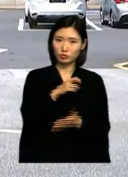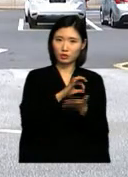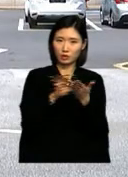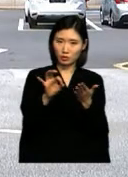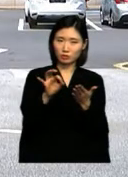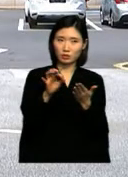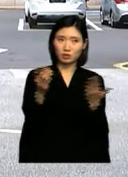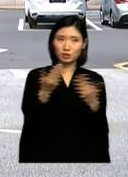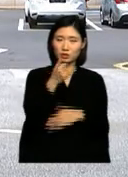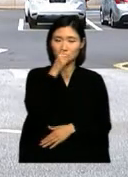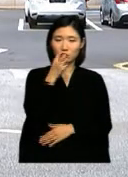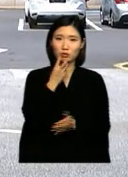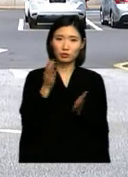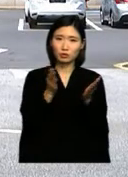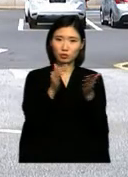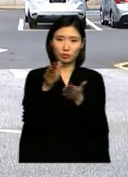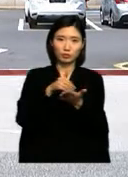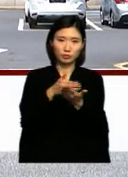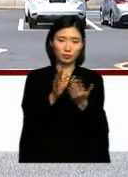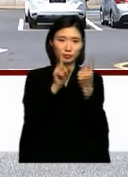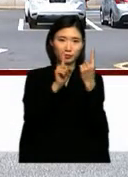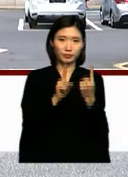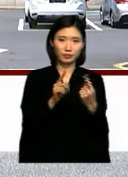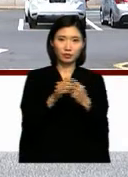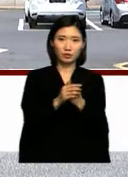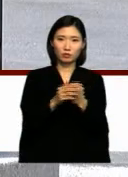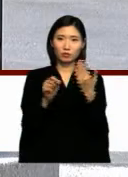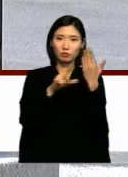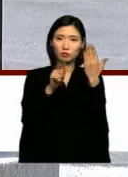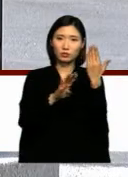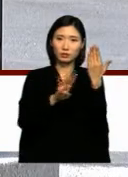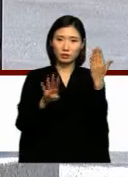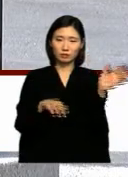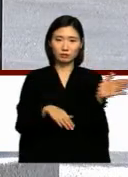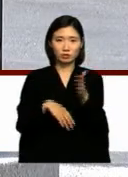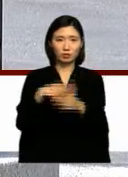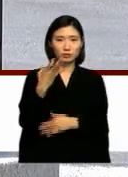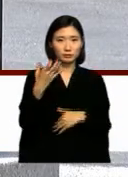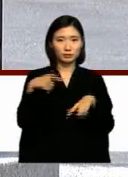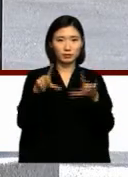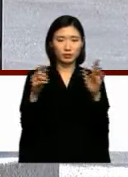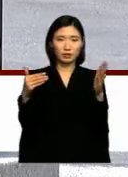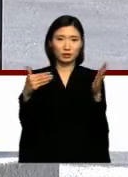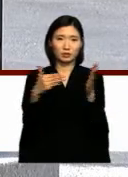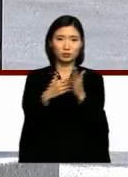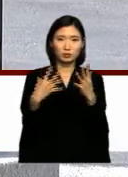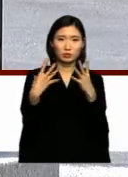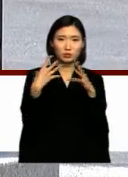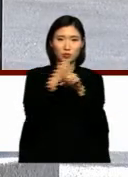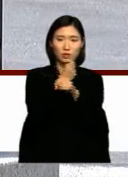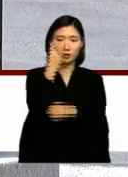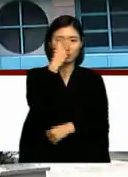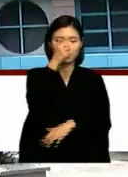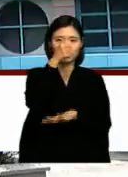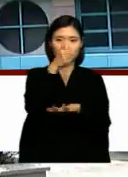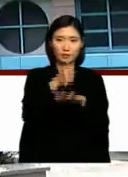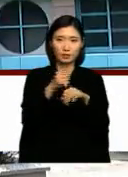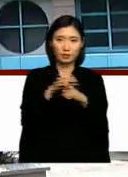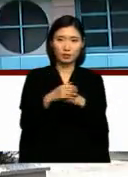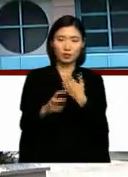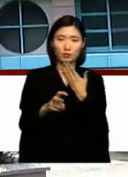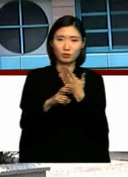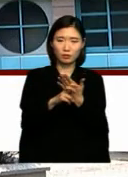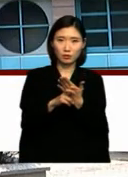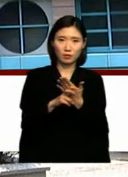있었습니다. 경기도는 동두천시를 대상으로 지난 9월 4일부터 14일까지 종합감사를 벌인 결과 위법